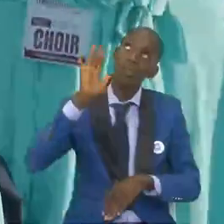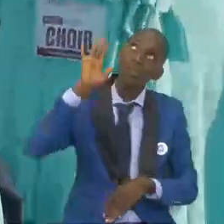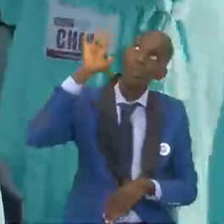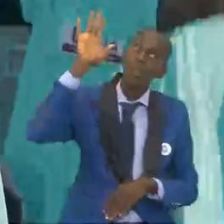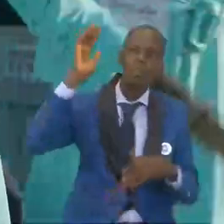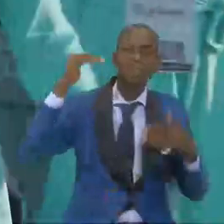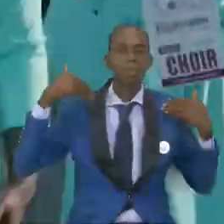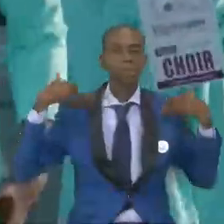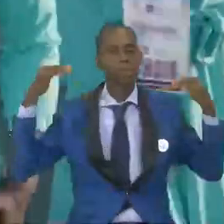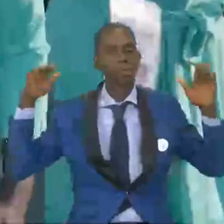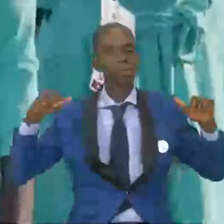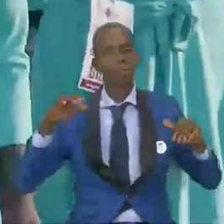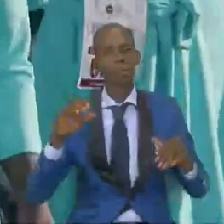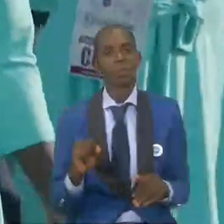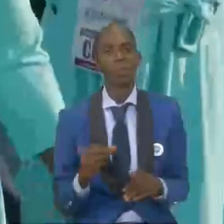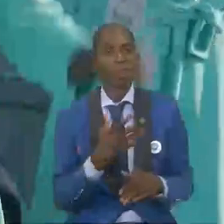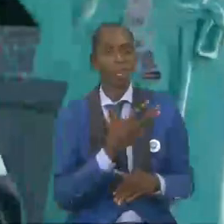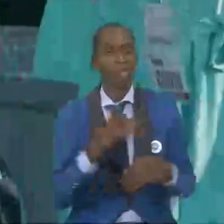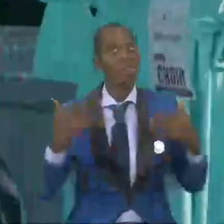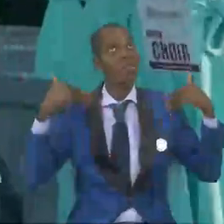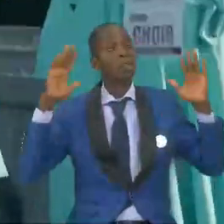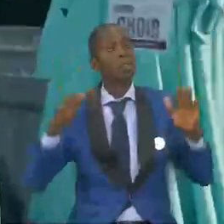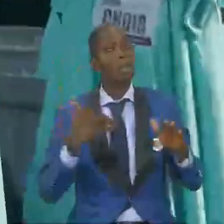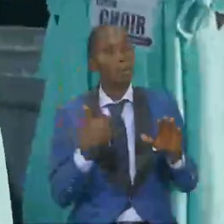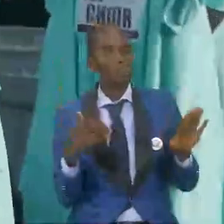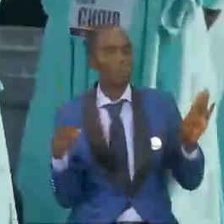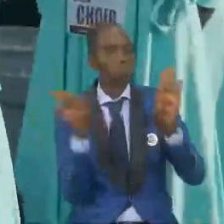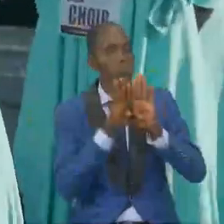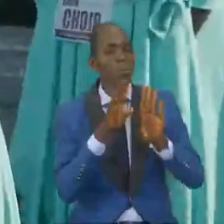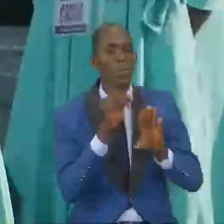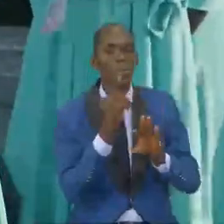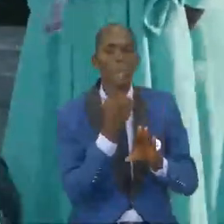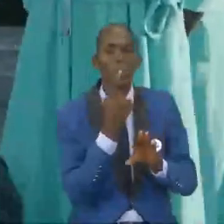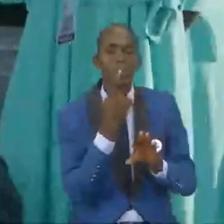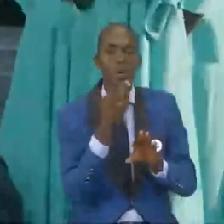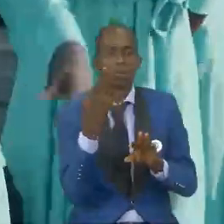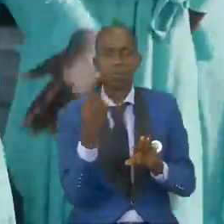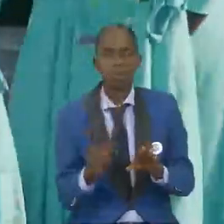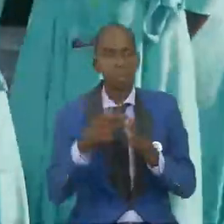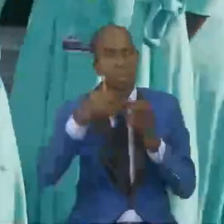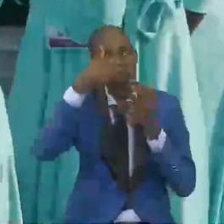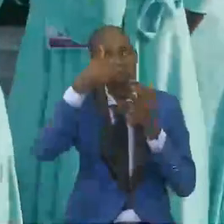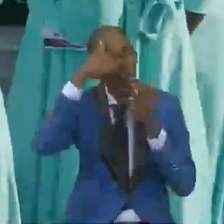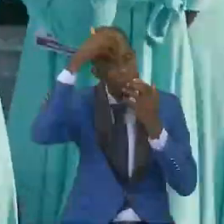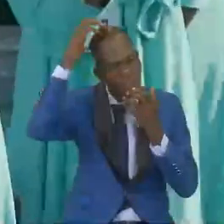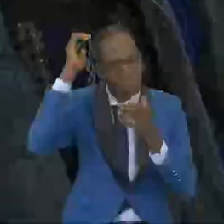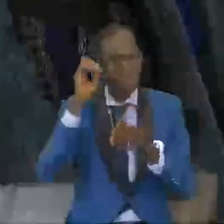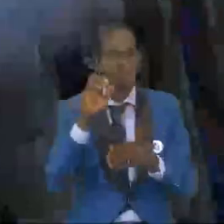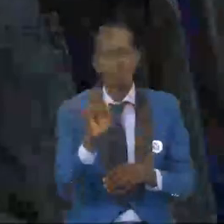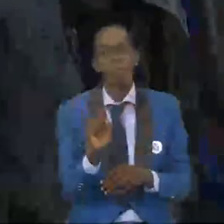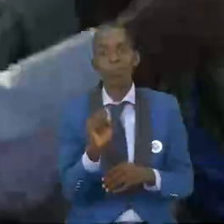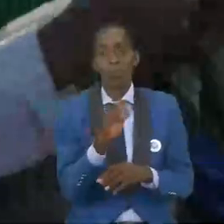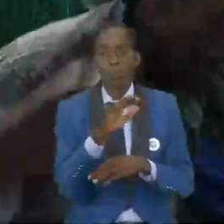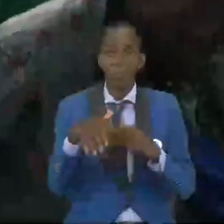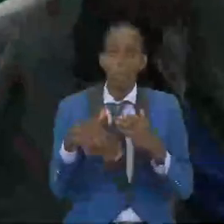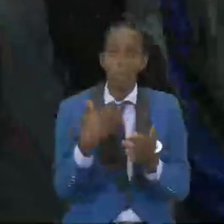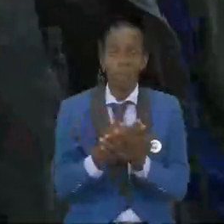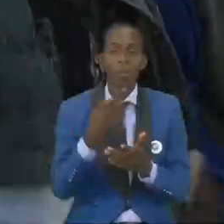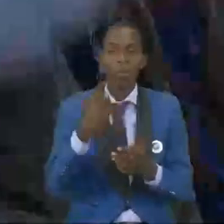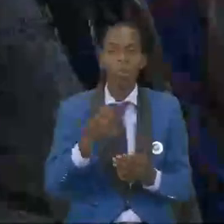l'Éternel a envoyé ses anges et ils ont fermé la gueule des